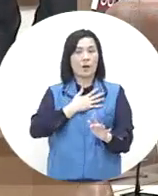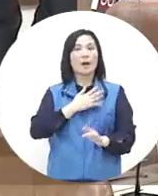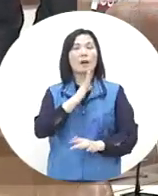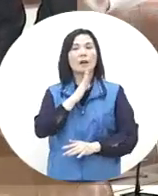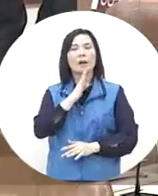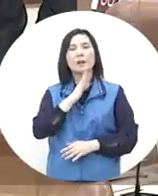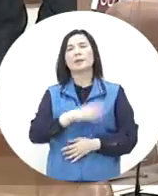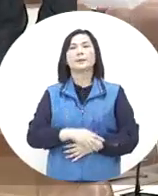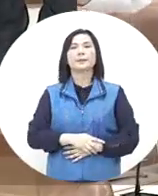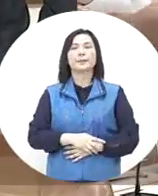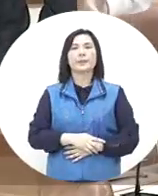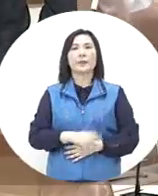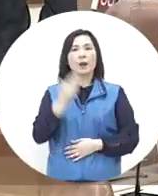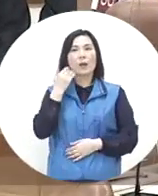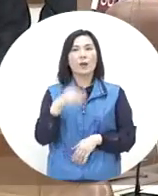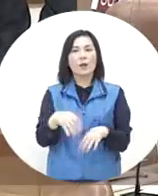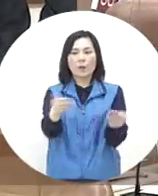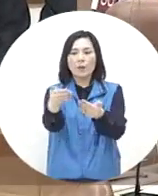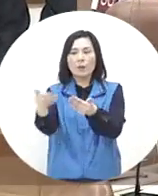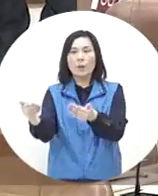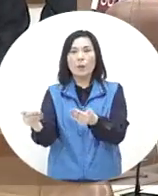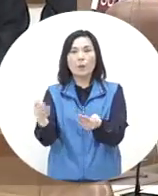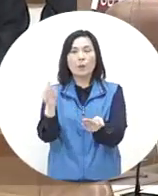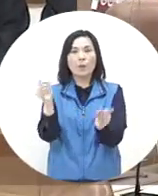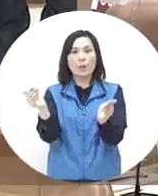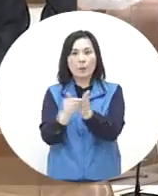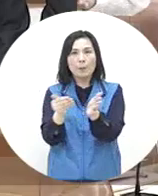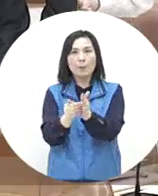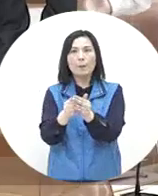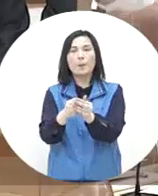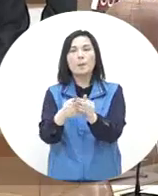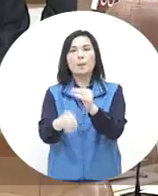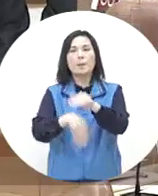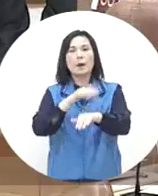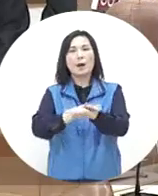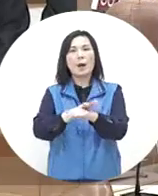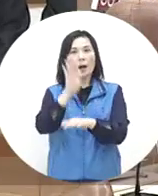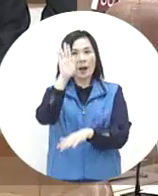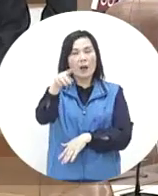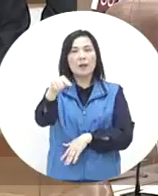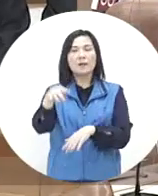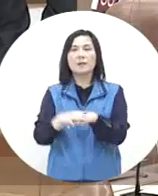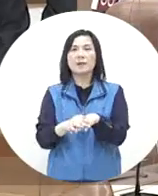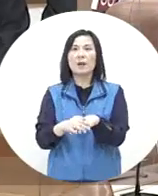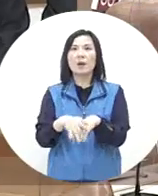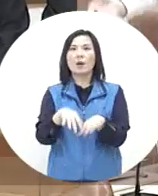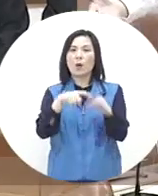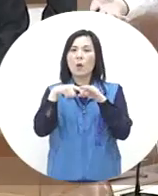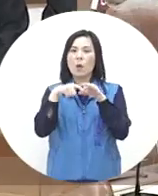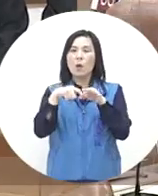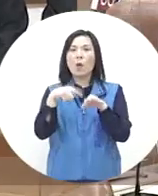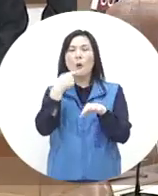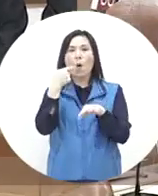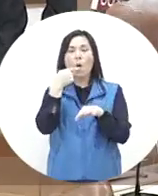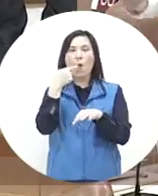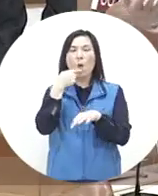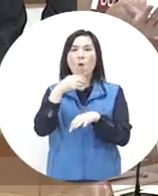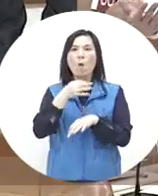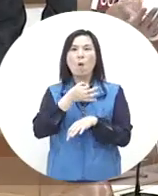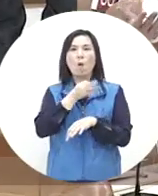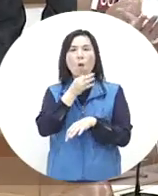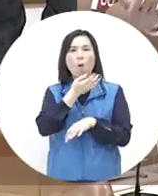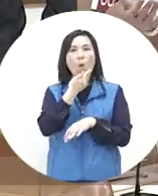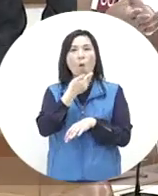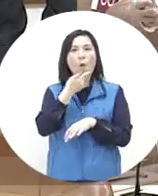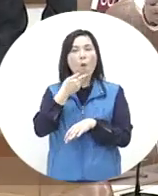但是如果说开发完了之后我们的相关利益或者相关盈余是要跟台北市一起按照比例分配吗？还是也是全部